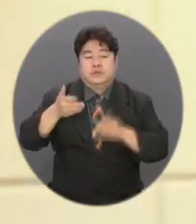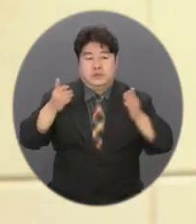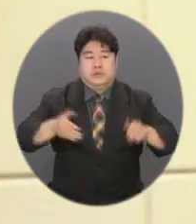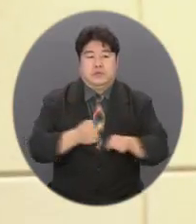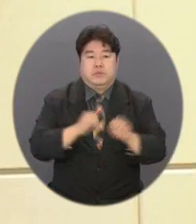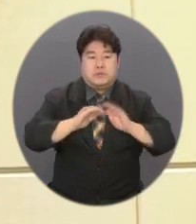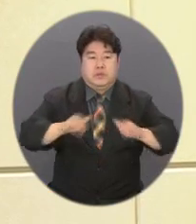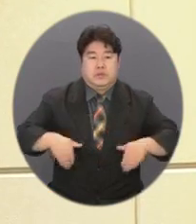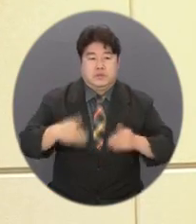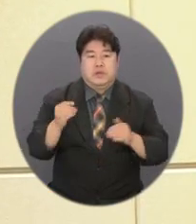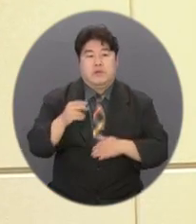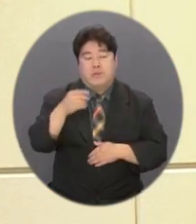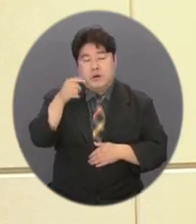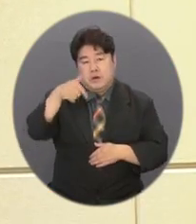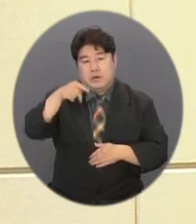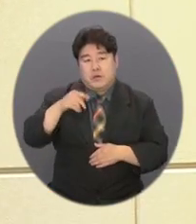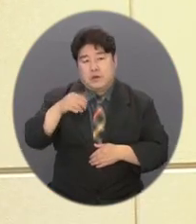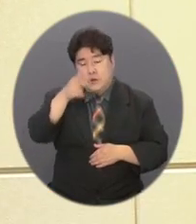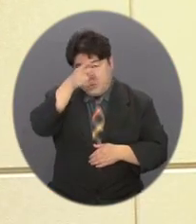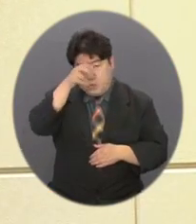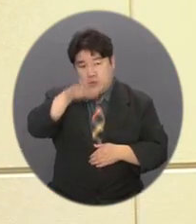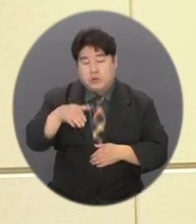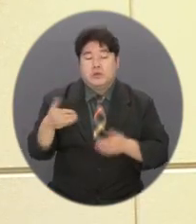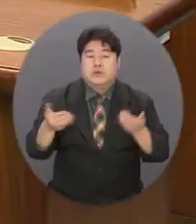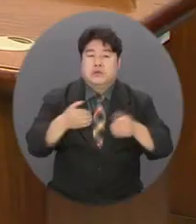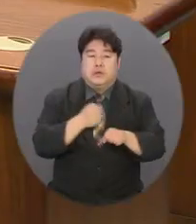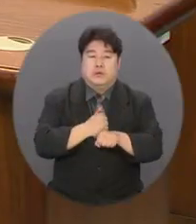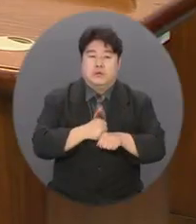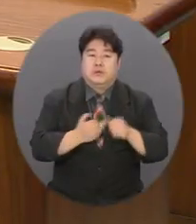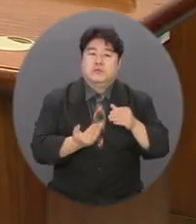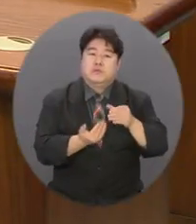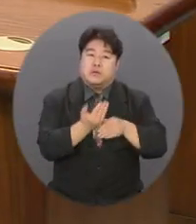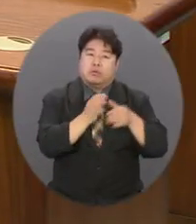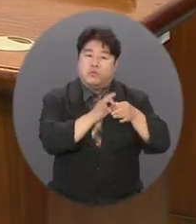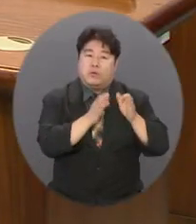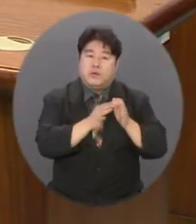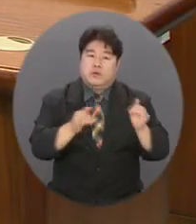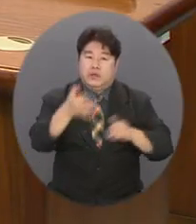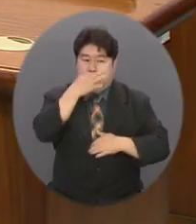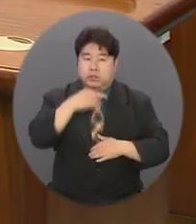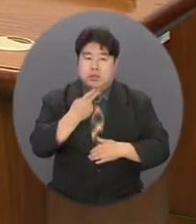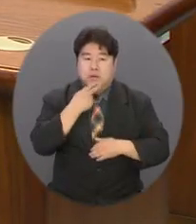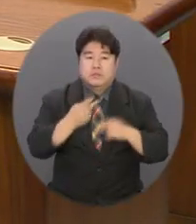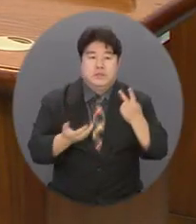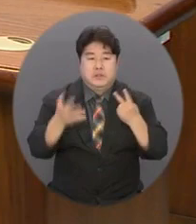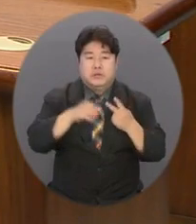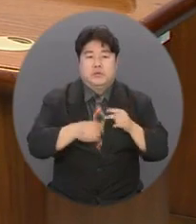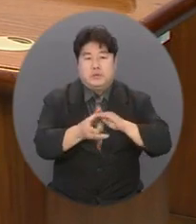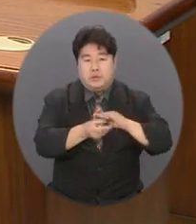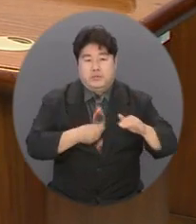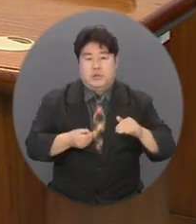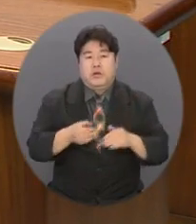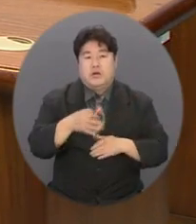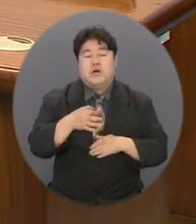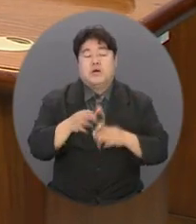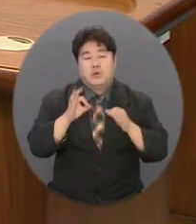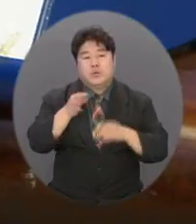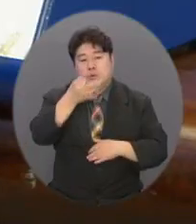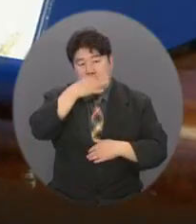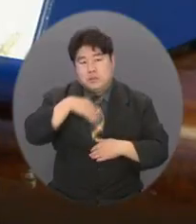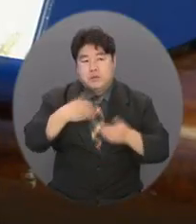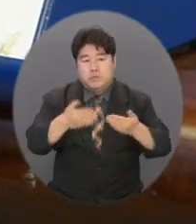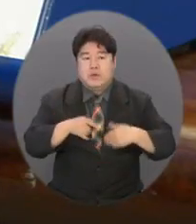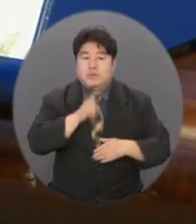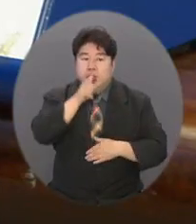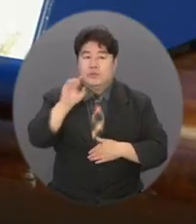전남의 모 경찰서 에서 근무하며 사건 관계인에게 무이자로 2억 원을 빌려 금융이 이익을 얻은 혐의 등으로